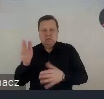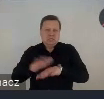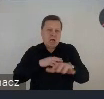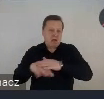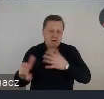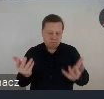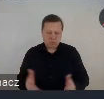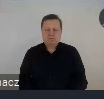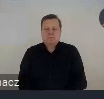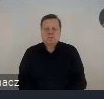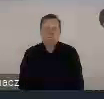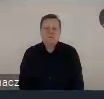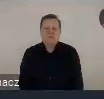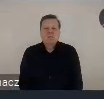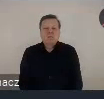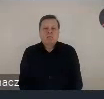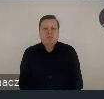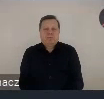zawodach rzemieślniczych.